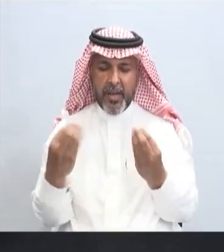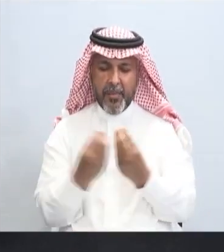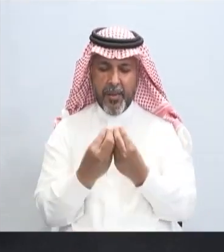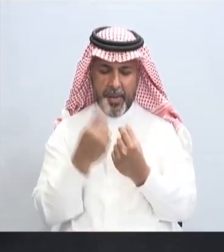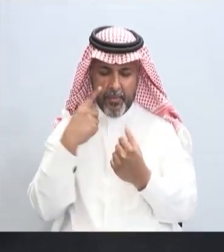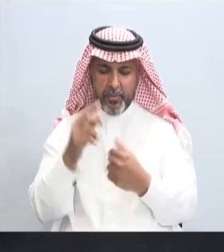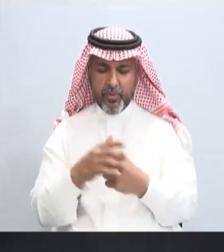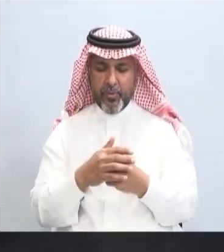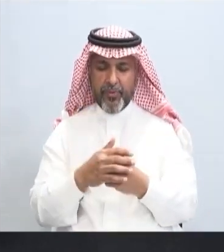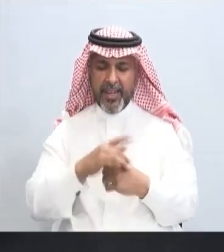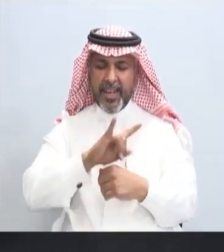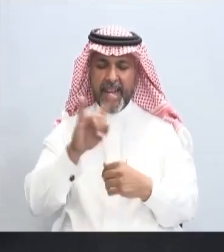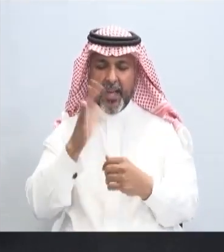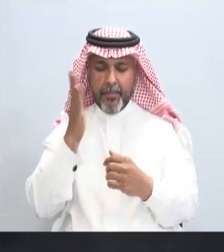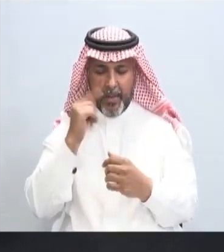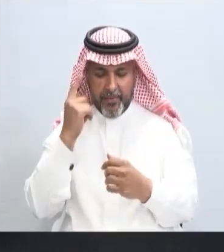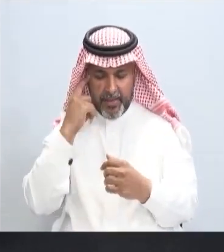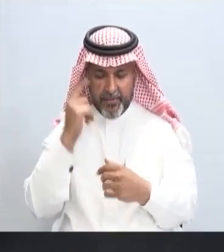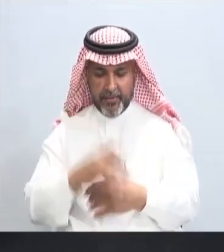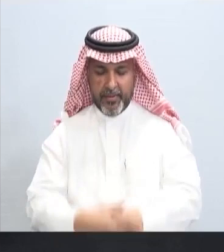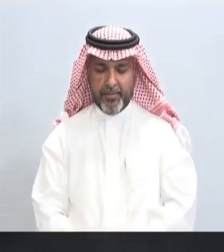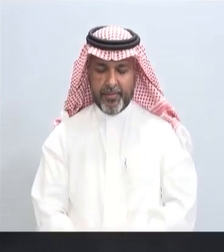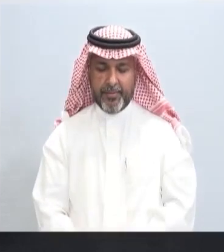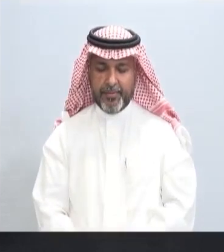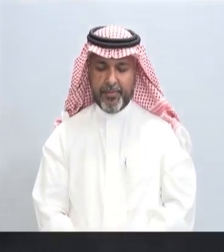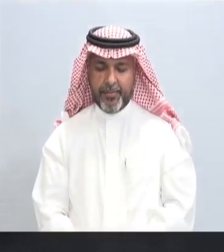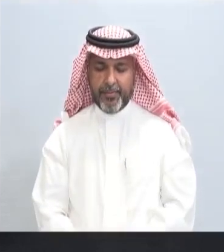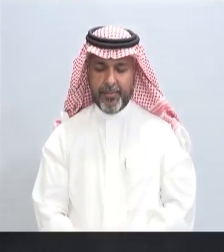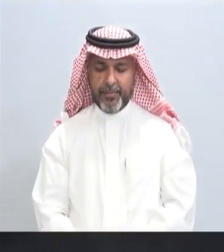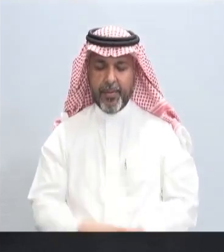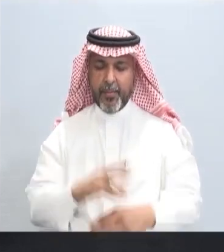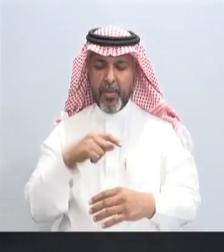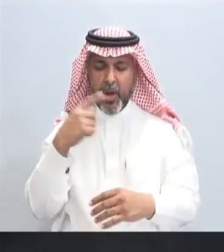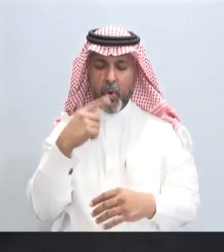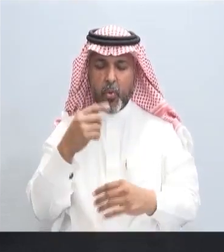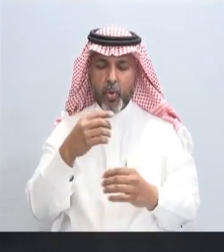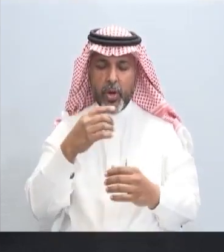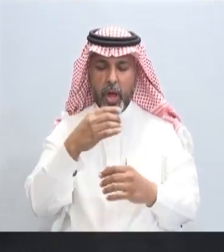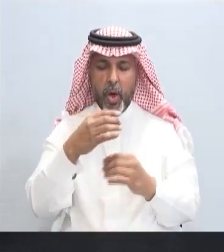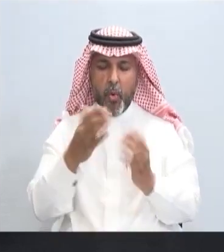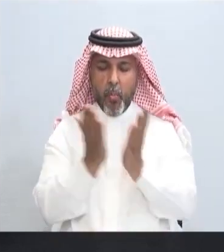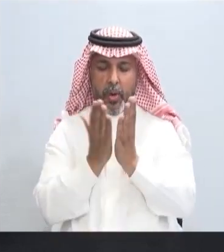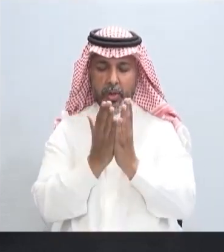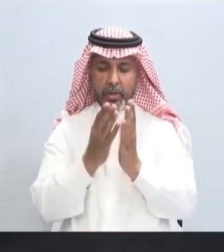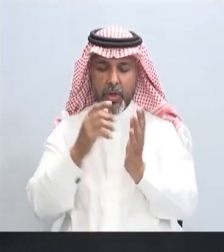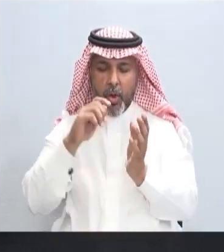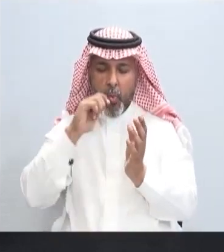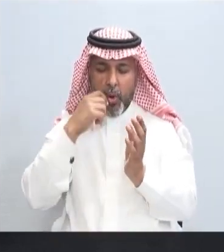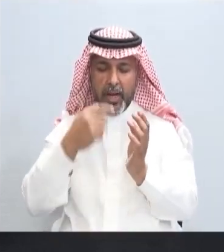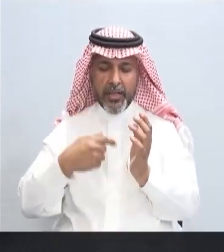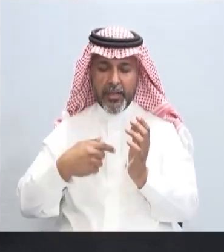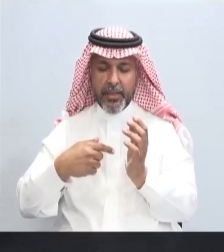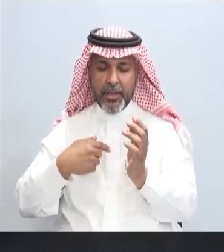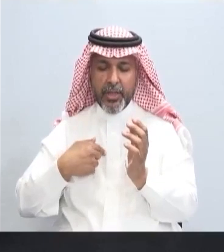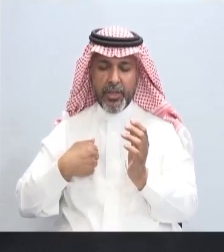مثل ايش مثل يكون عندي طالب في الصف الاول الثانوي وطالب يبدا اسمه بحرف الميم مثلا فبالتالي كون اسمه